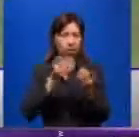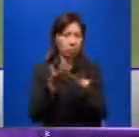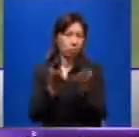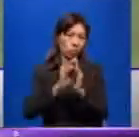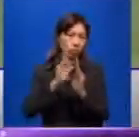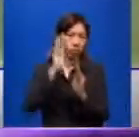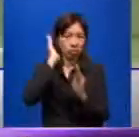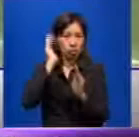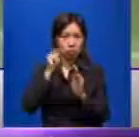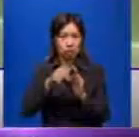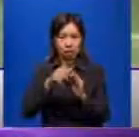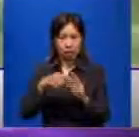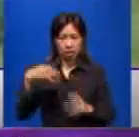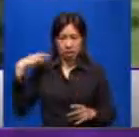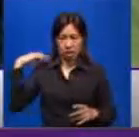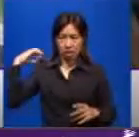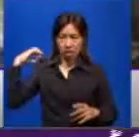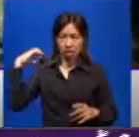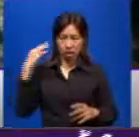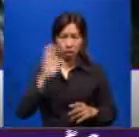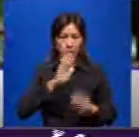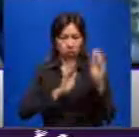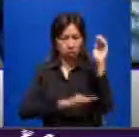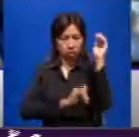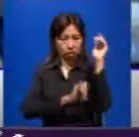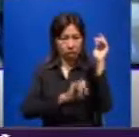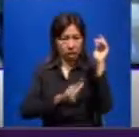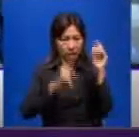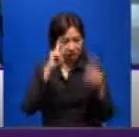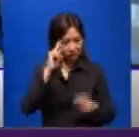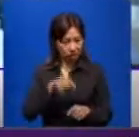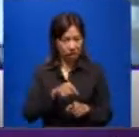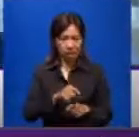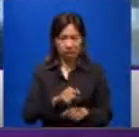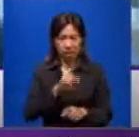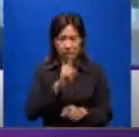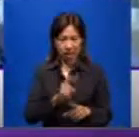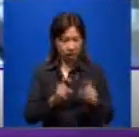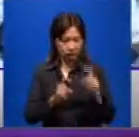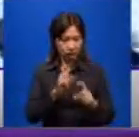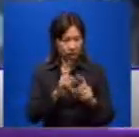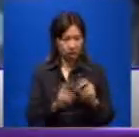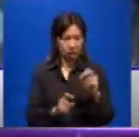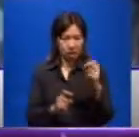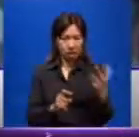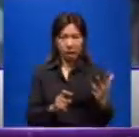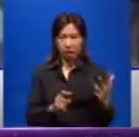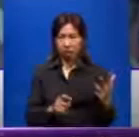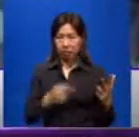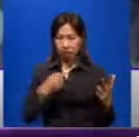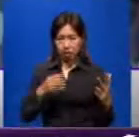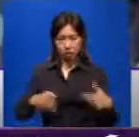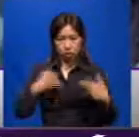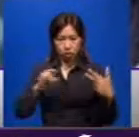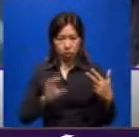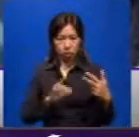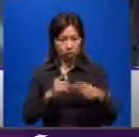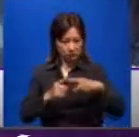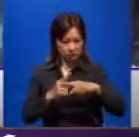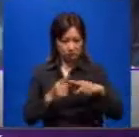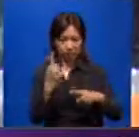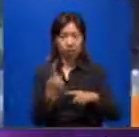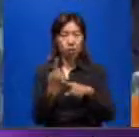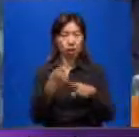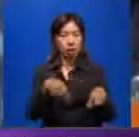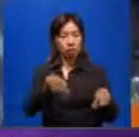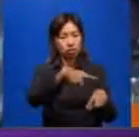ดาราเซะอดีตอ.สบันดาลสตาร์ทำให้เสียชีวิตรวม 3คนได้รับบาดเจ็บ 1คนโดยระบุว่าเหตุการณ์ที่เกิดขึ้นเป็นการ